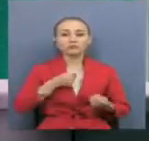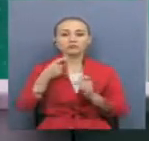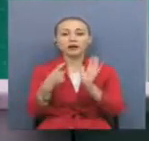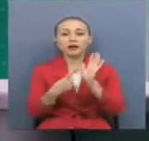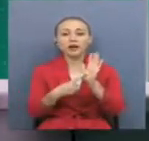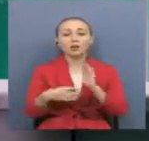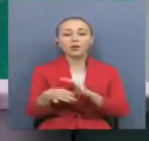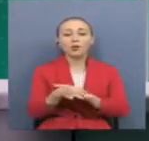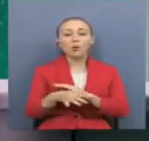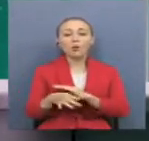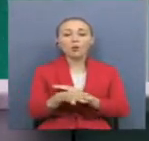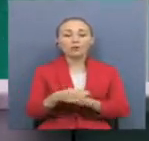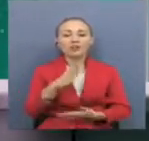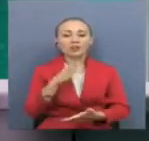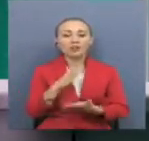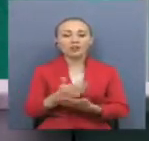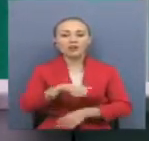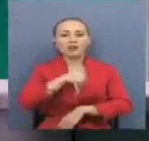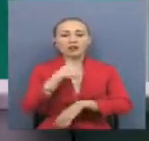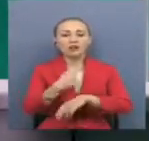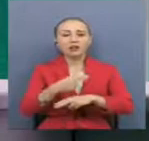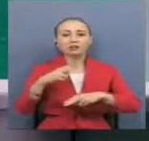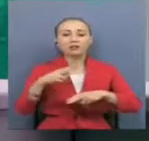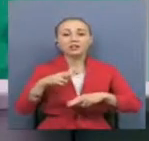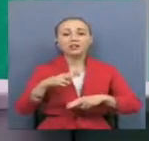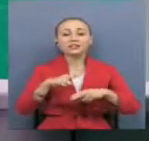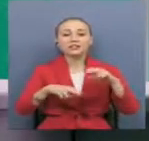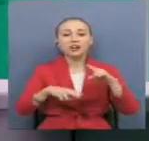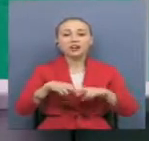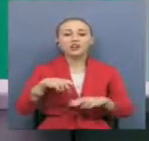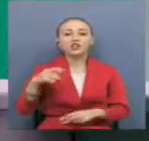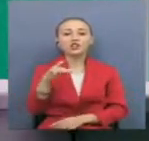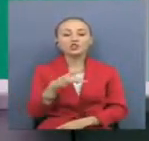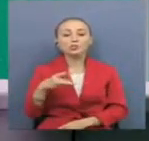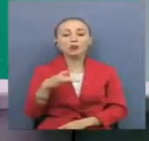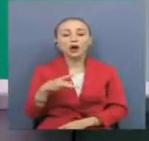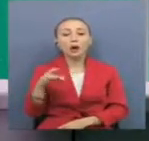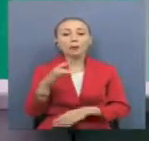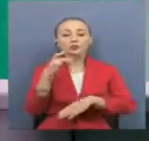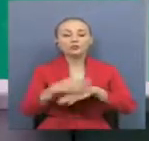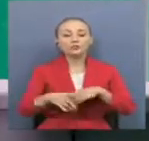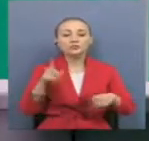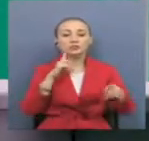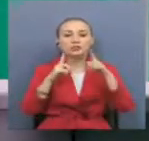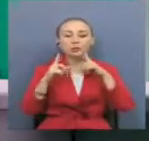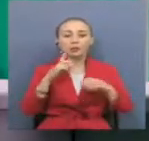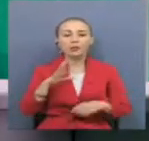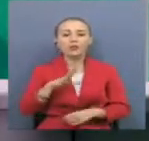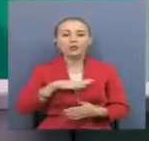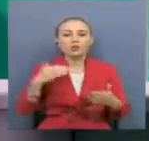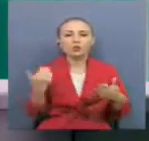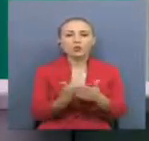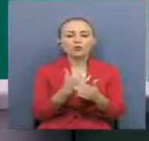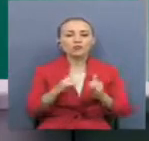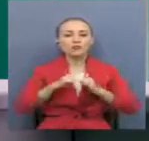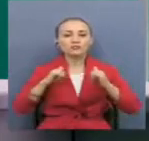индустриалды орталығы саналатын Қарағанды облысына жұмыс сапарымен барды. Облыс орталығында елдің индустриалды инновациялық дамуы жөнінде кеңес